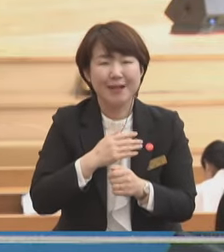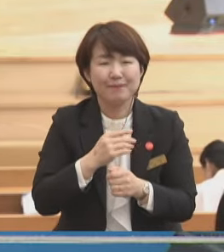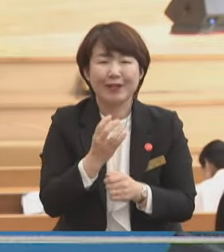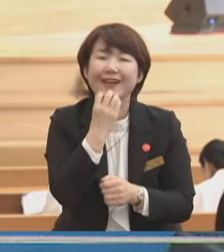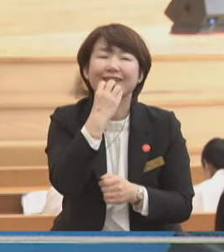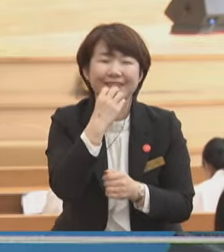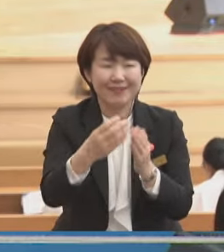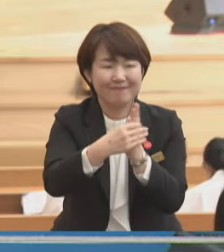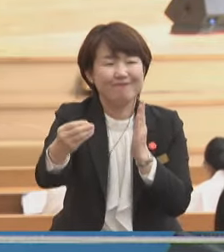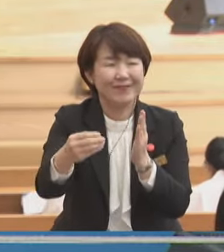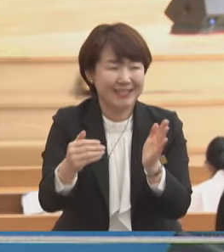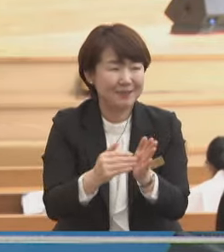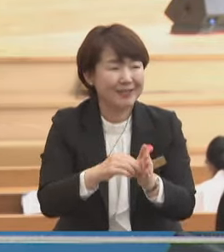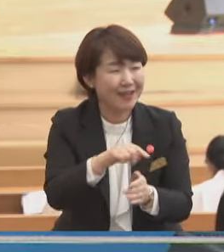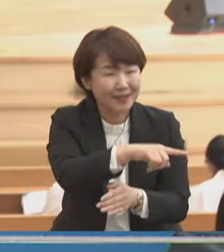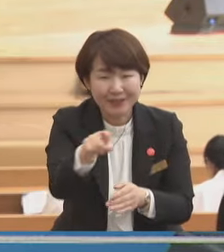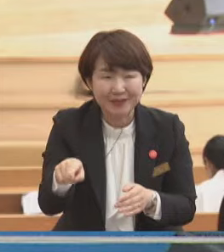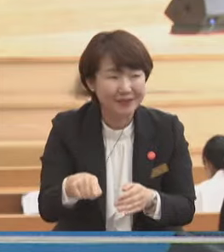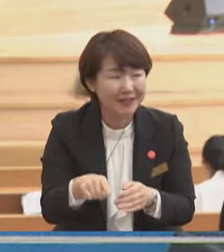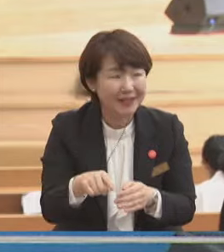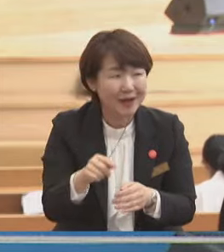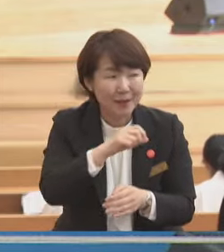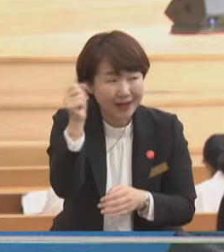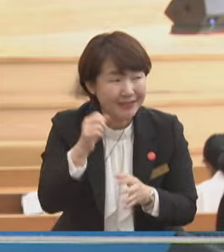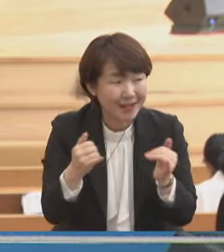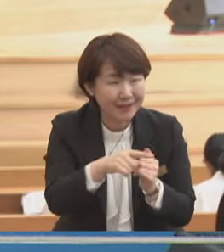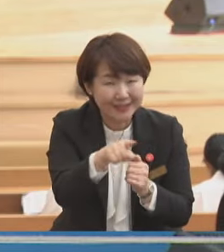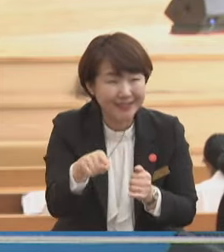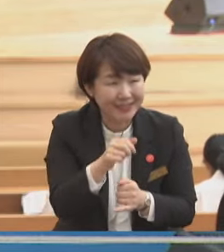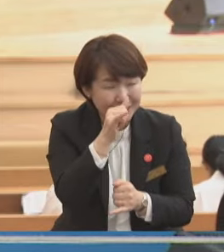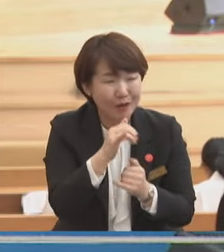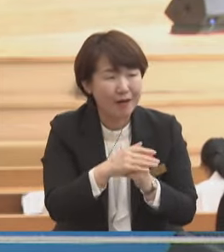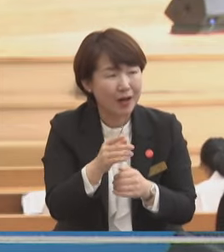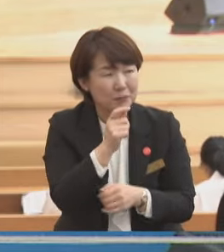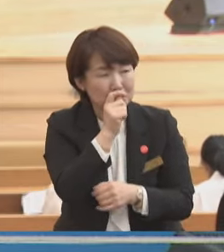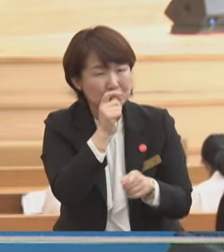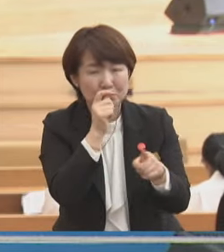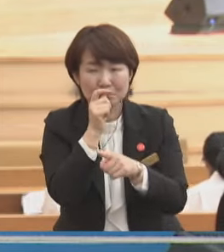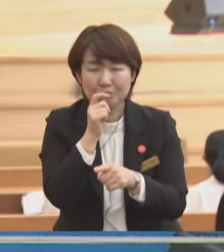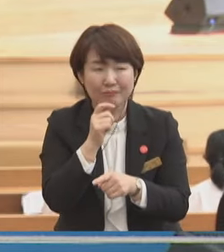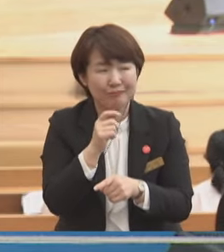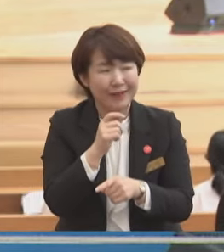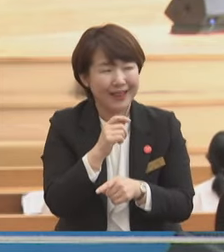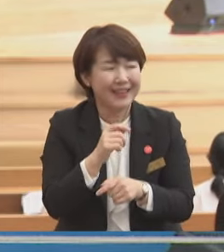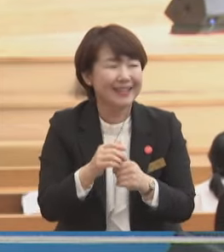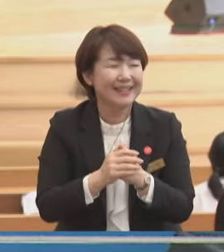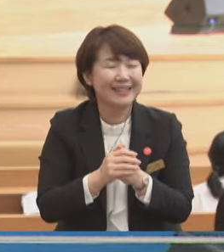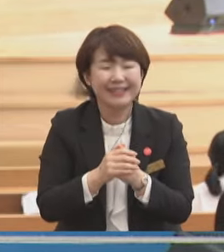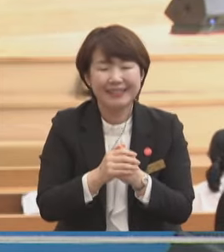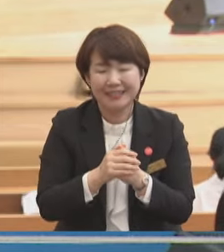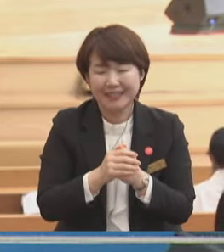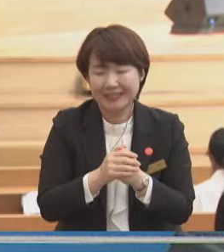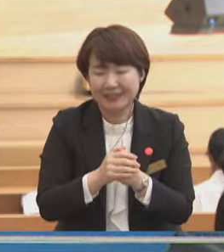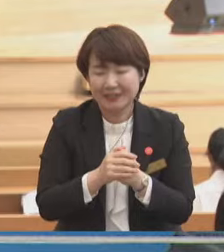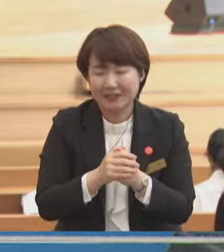자리에도 드신 분 계시죠 먹어 놓고는 시침 뚝 된다 야 와